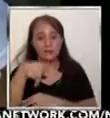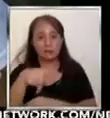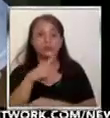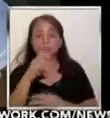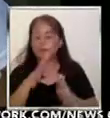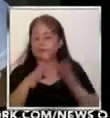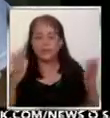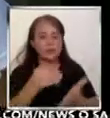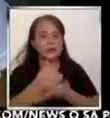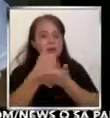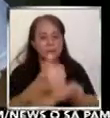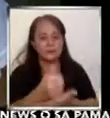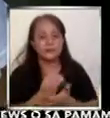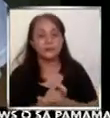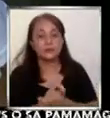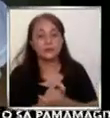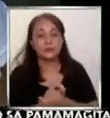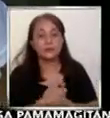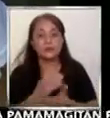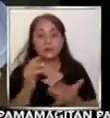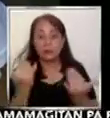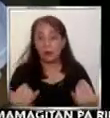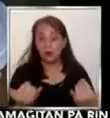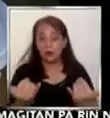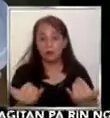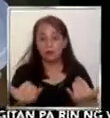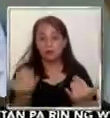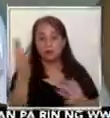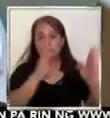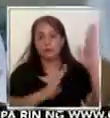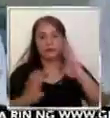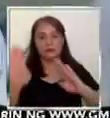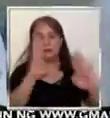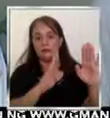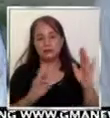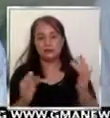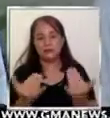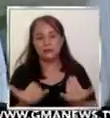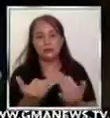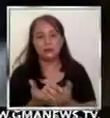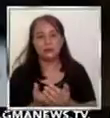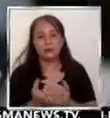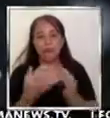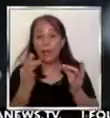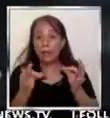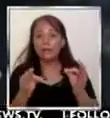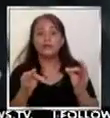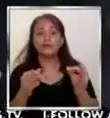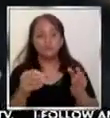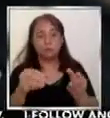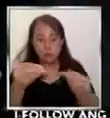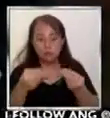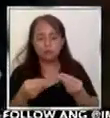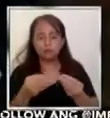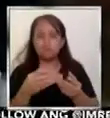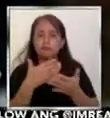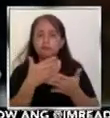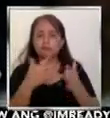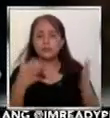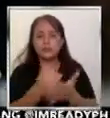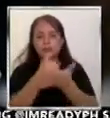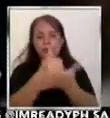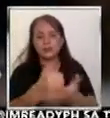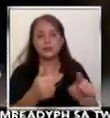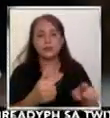tulong po yun, lalo na ngayong panahon ng crisis na ganito eh. Kung may bibigay, malaking tulong yun. And we're trying to make sure